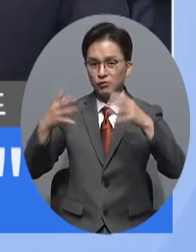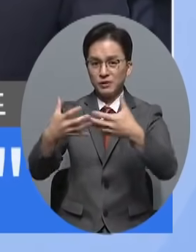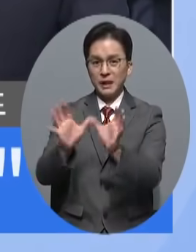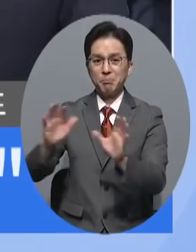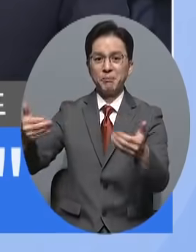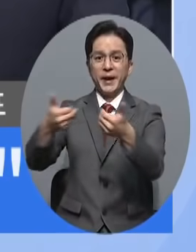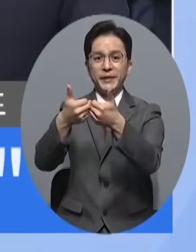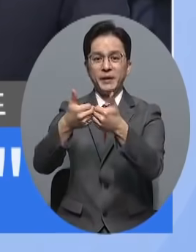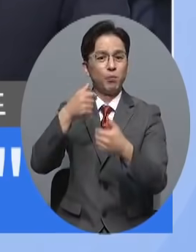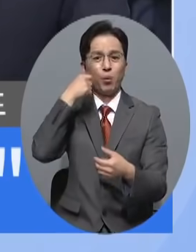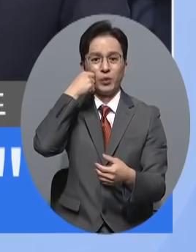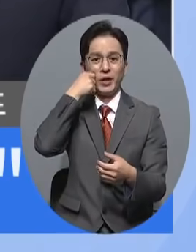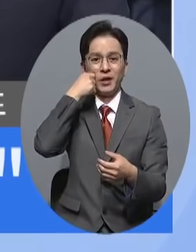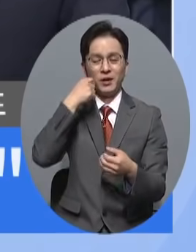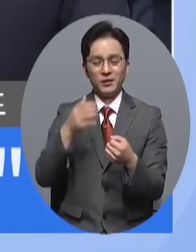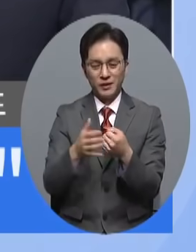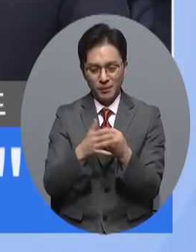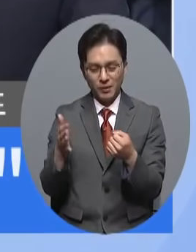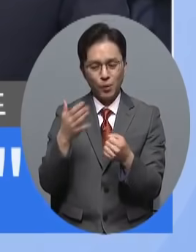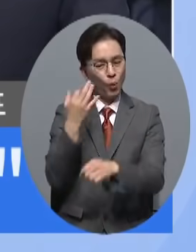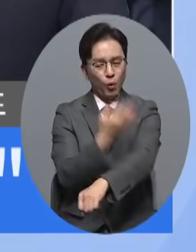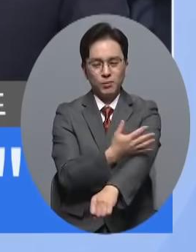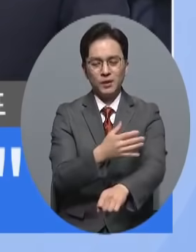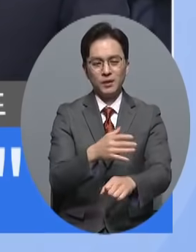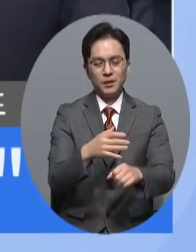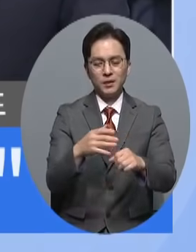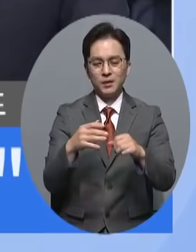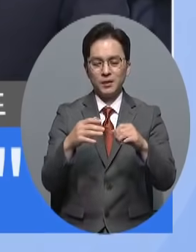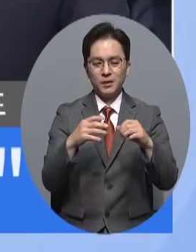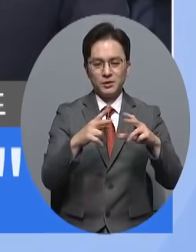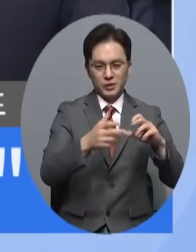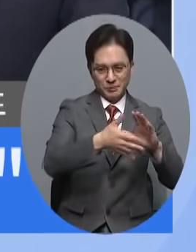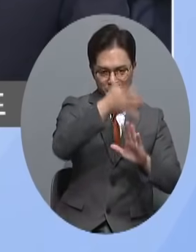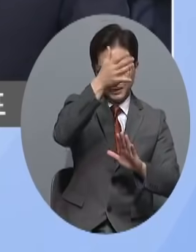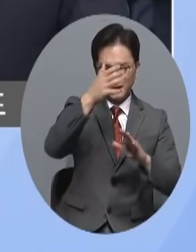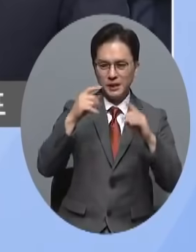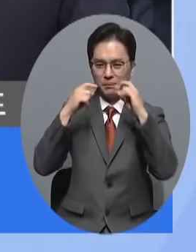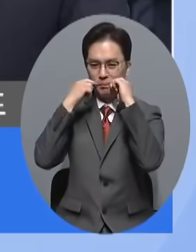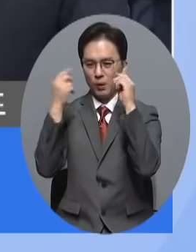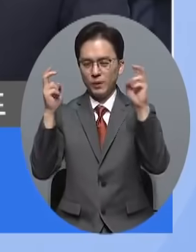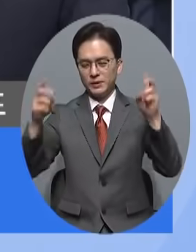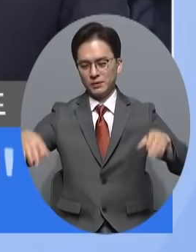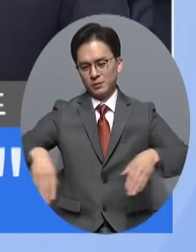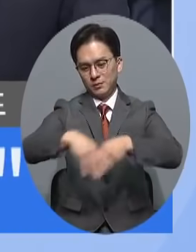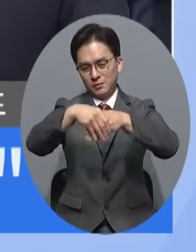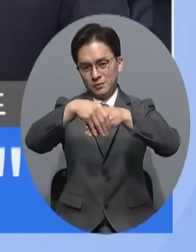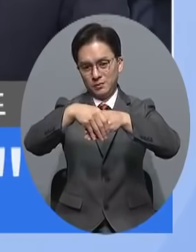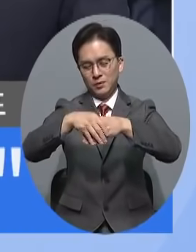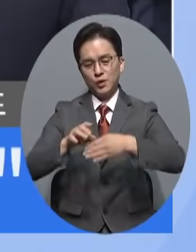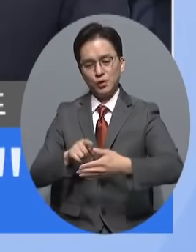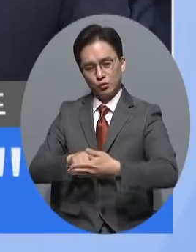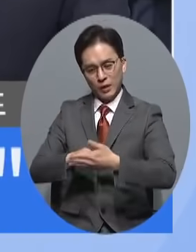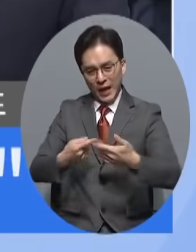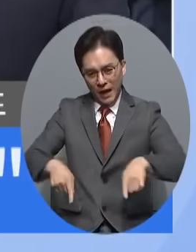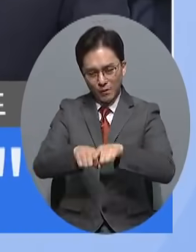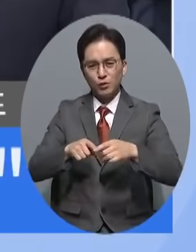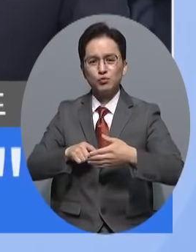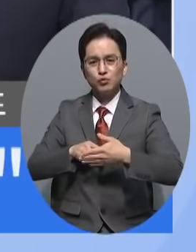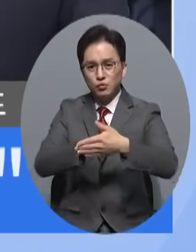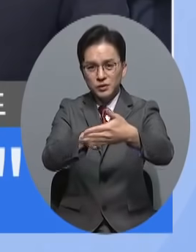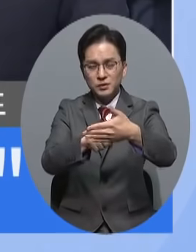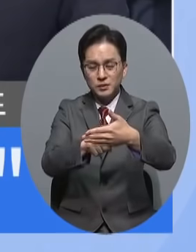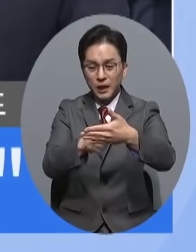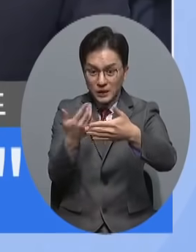놓치는 바람에 예. 지금의 이 엄청난 하천대유의 엄청난 이런 그 배당금 문제를 보고 국민들이 분노하는 것이죠.